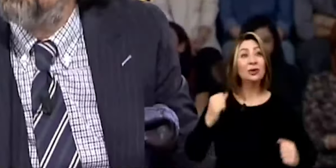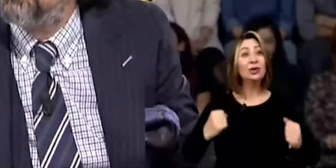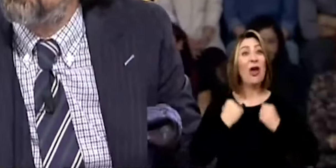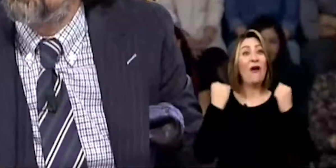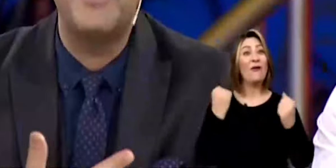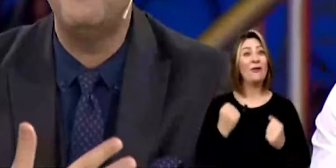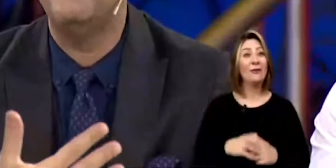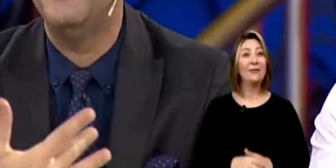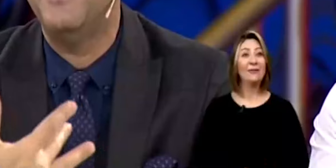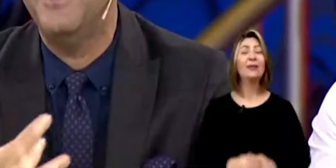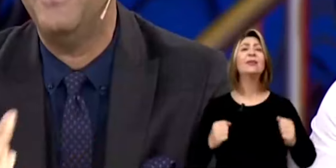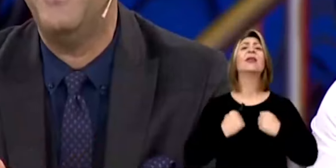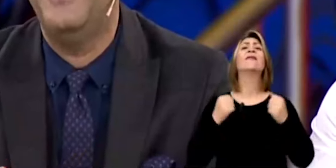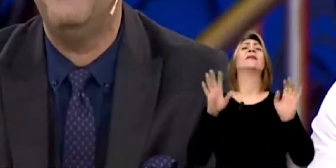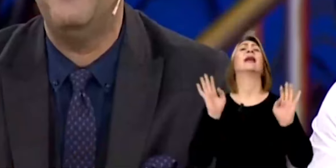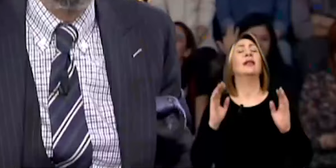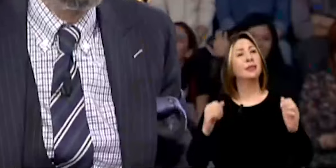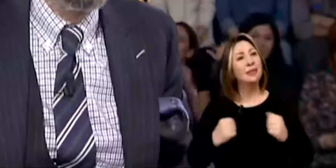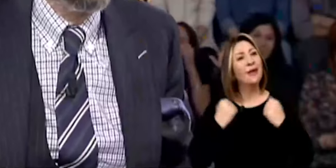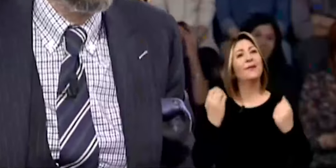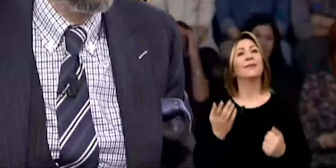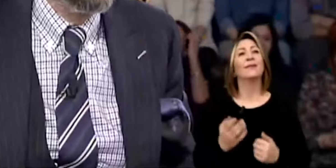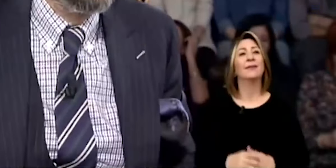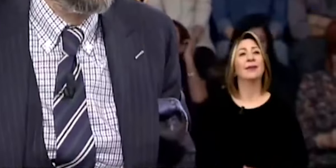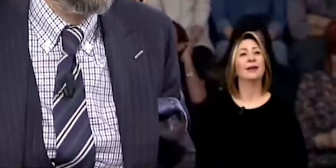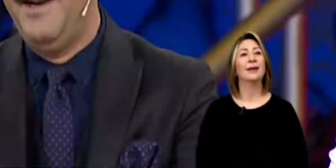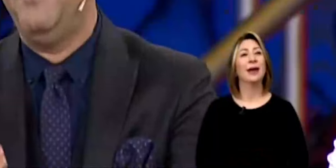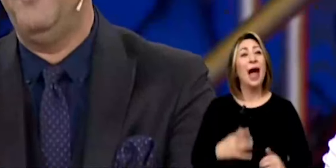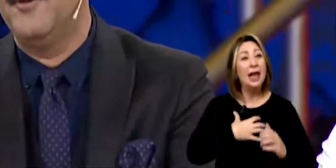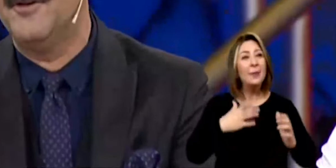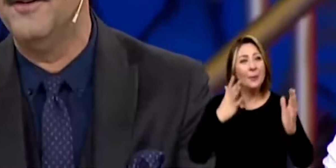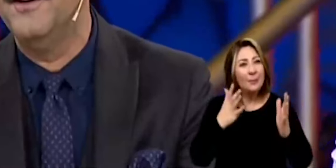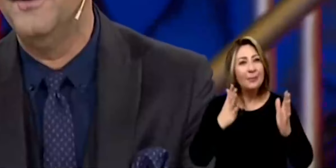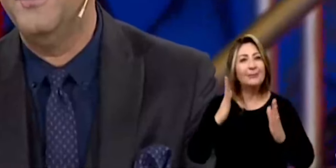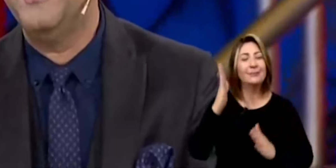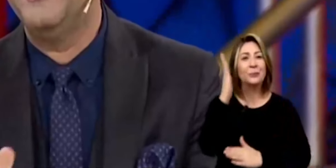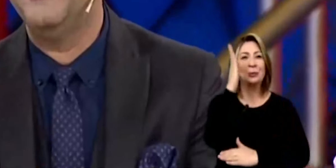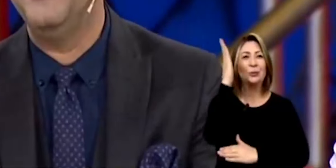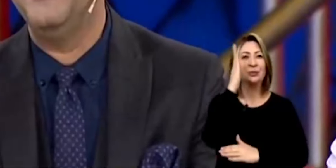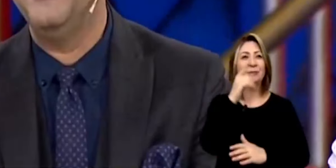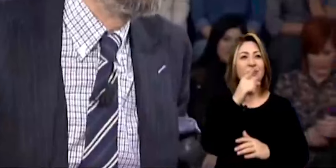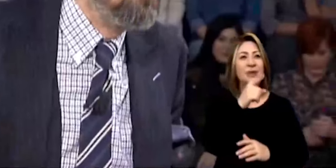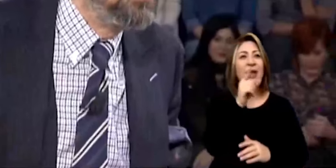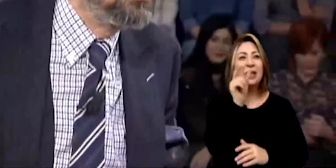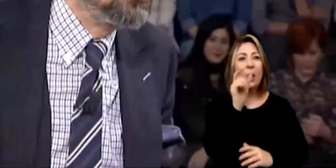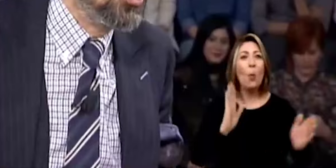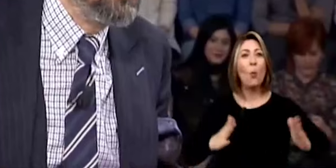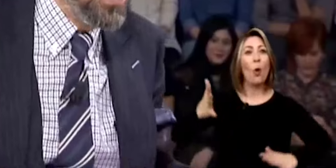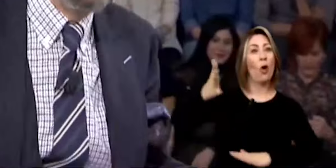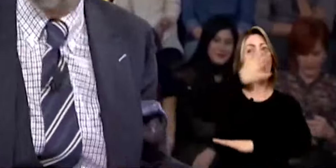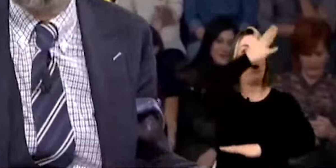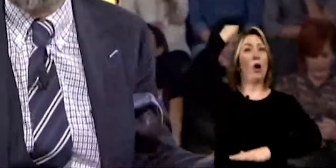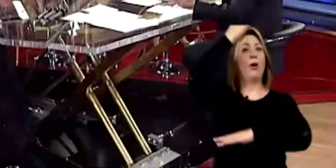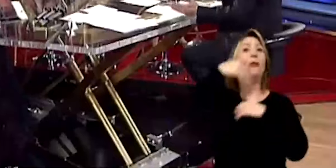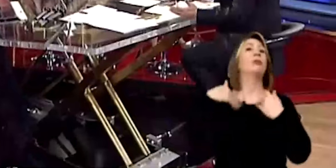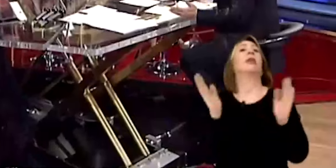dev. Yok canım dev değil. Yani ya dev. Anne baba anne baba uzun. Ya sen de Kerim Abdülcabbar değilsin ya, canım. Tamam